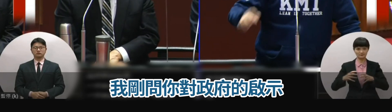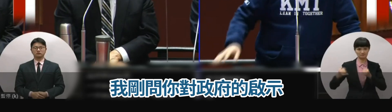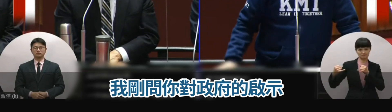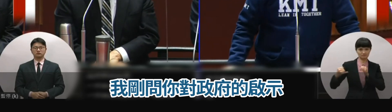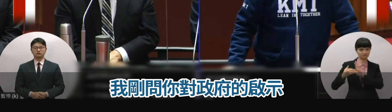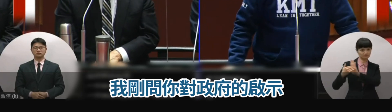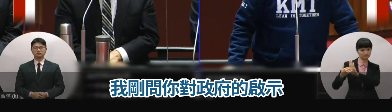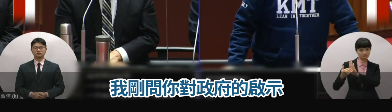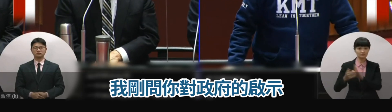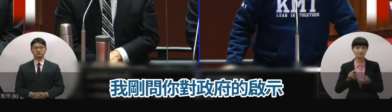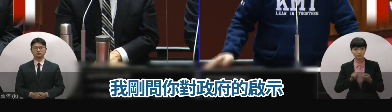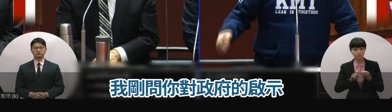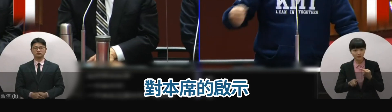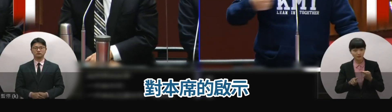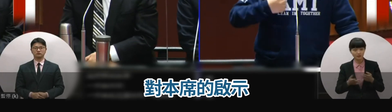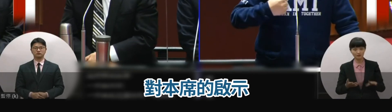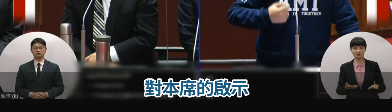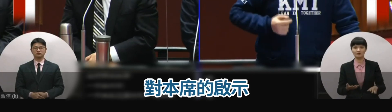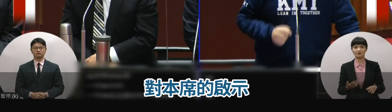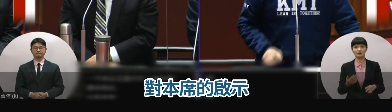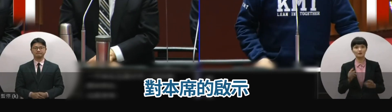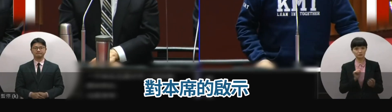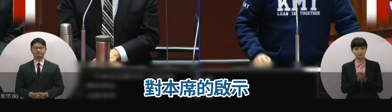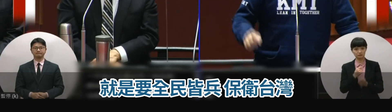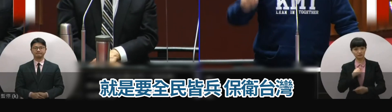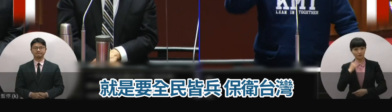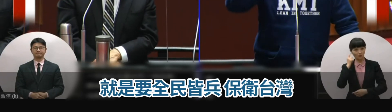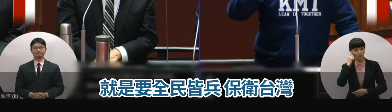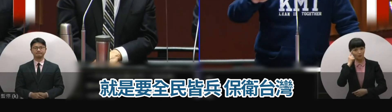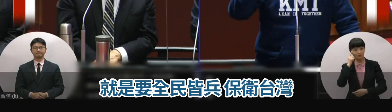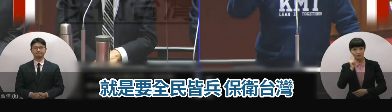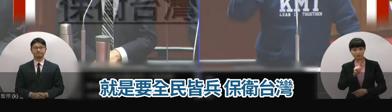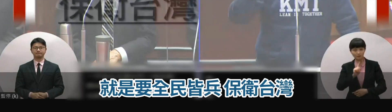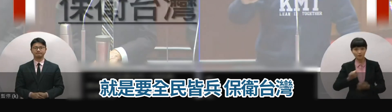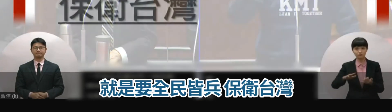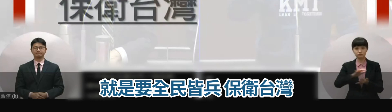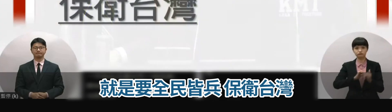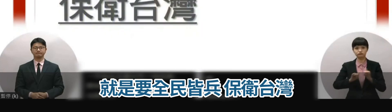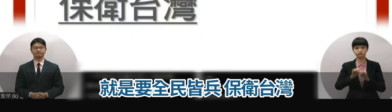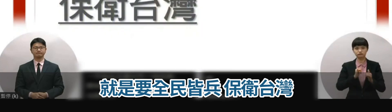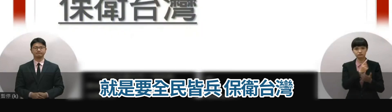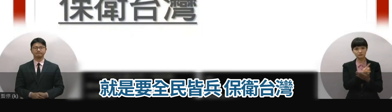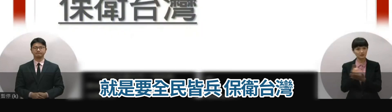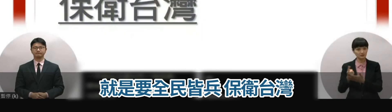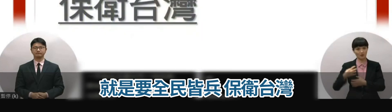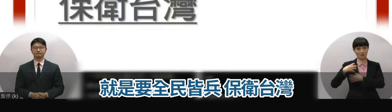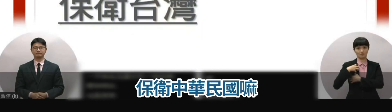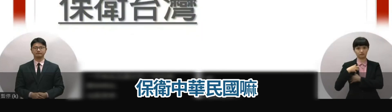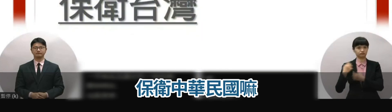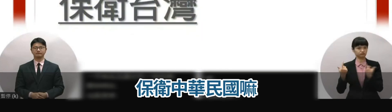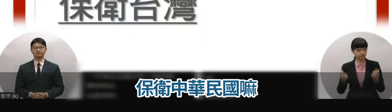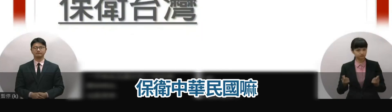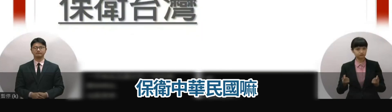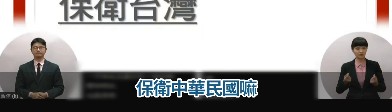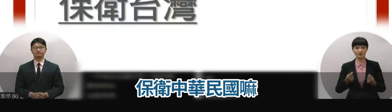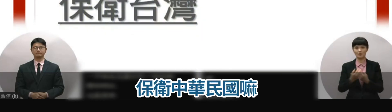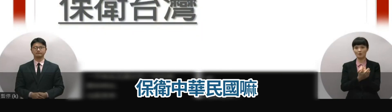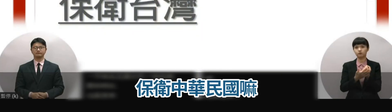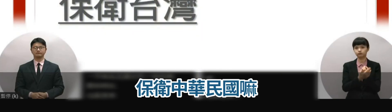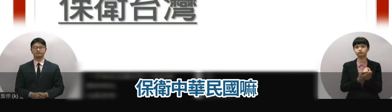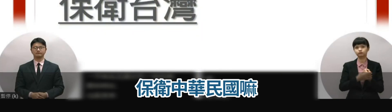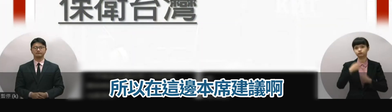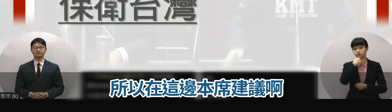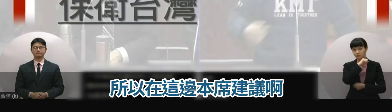刚问你对政府的启示啊，对本席的启示就是要全民皆兵，保卫台湾，保卫中华民国